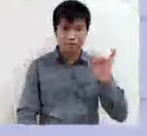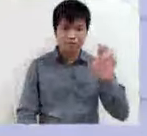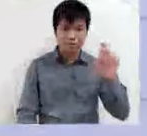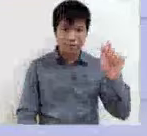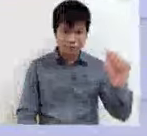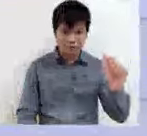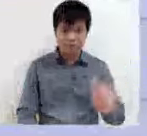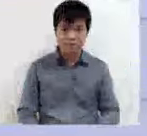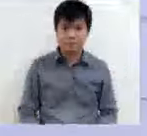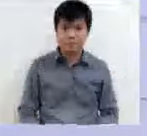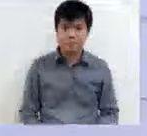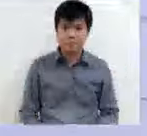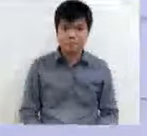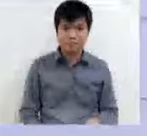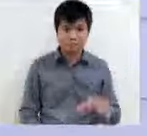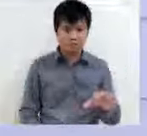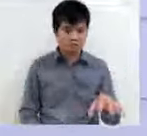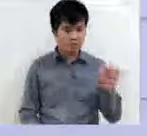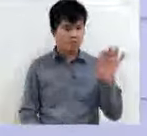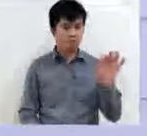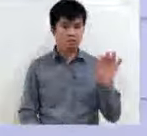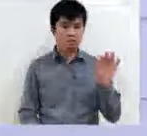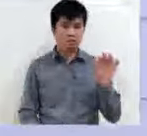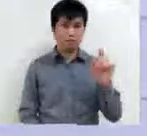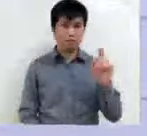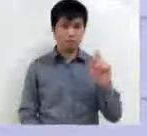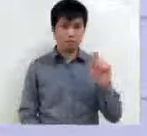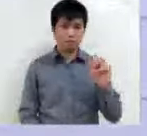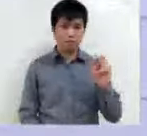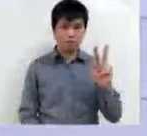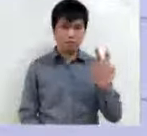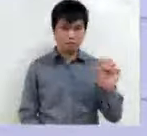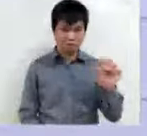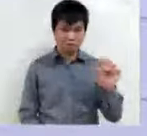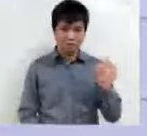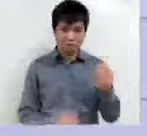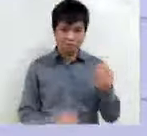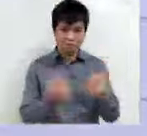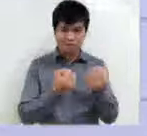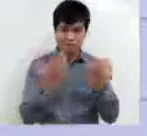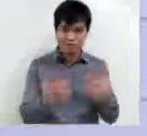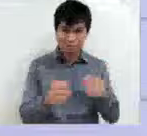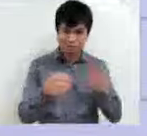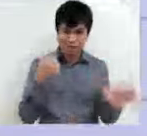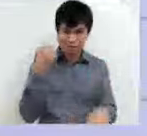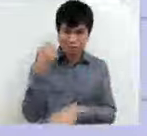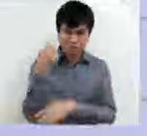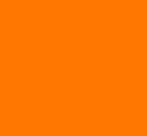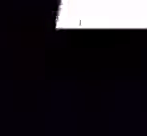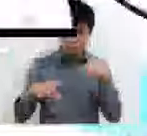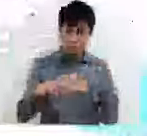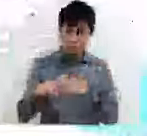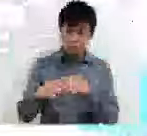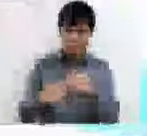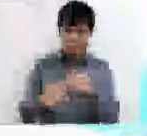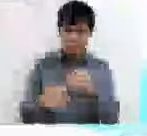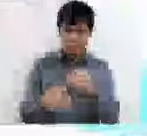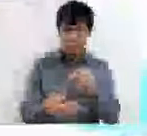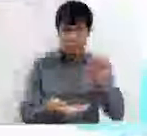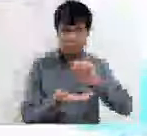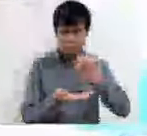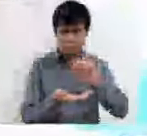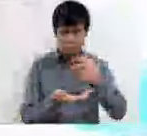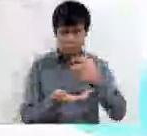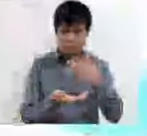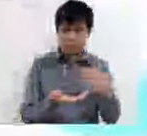Nadiskubre ng isang TNVS driver ang bag na naglalaman ng hinihinalang shabu at ecstasy. Isinuko ng driver na si alias Paul